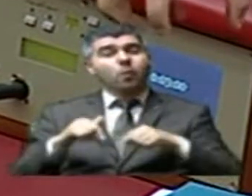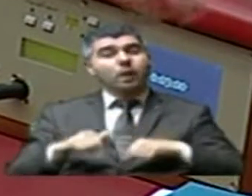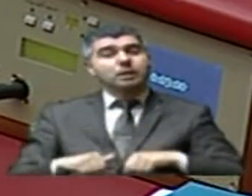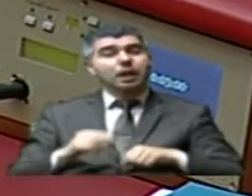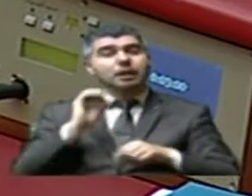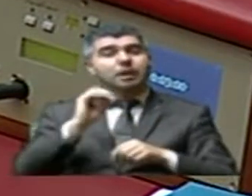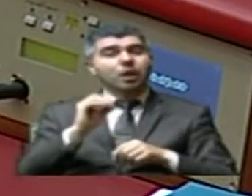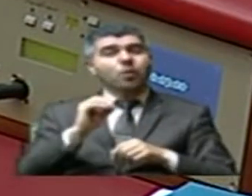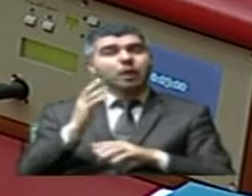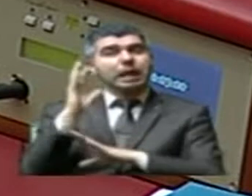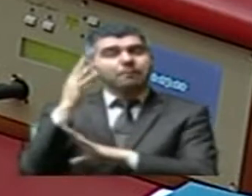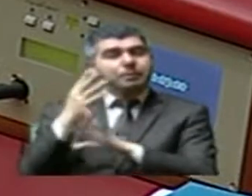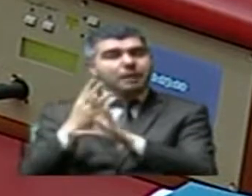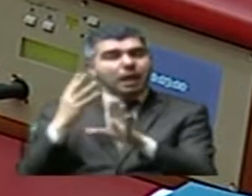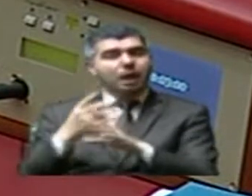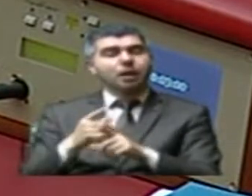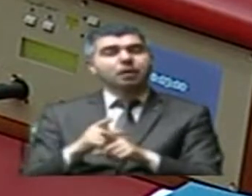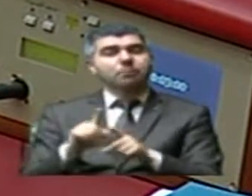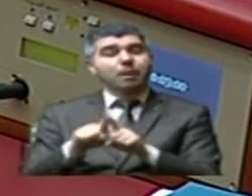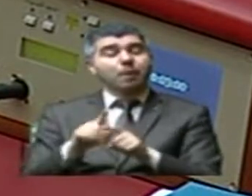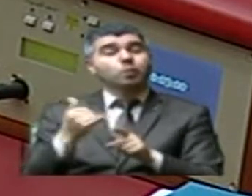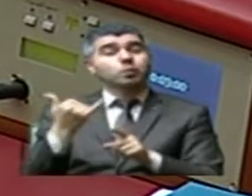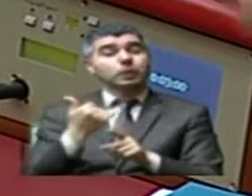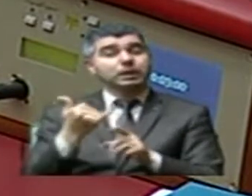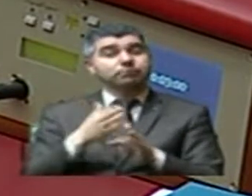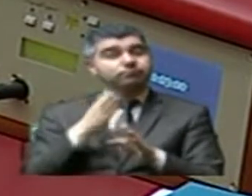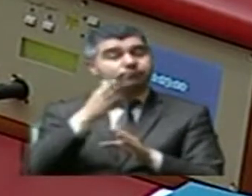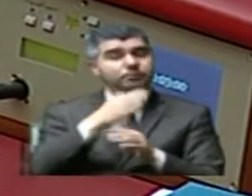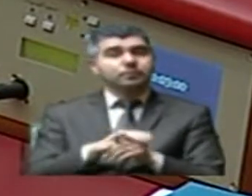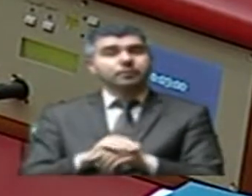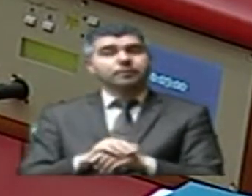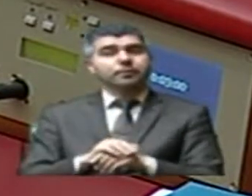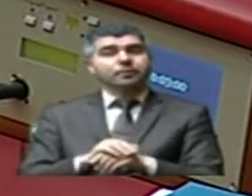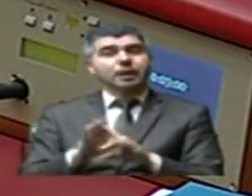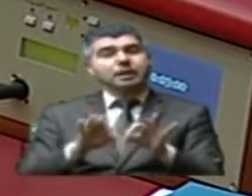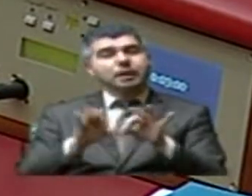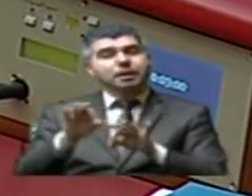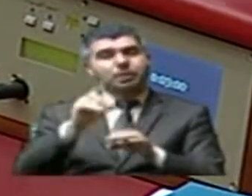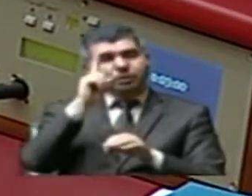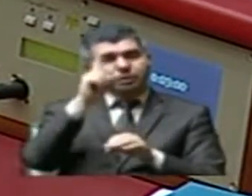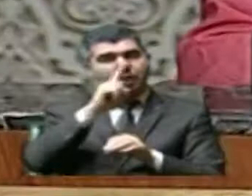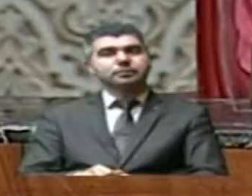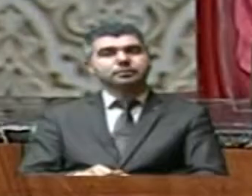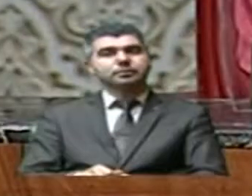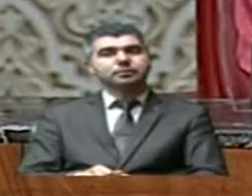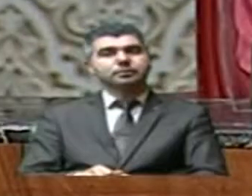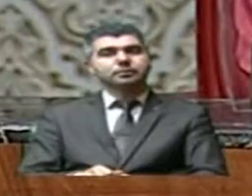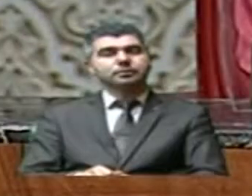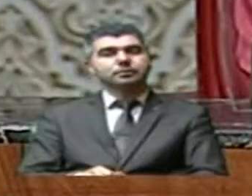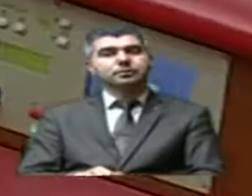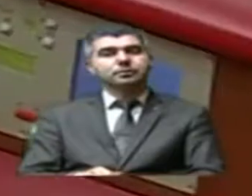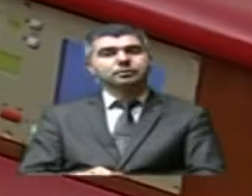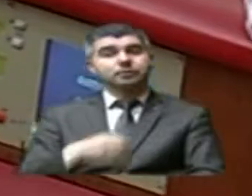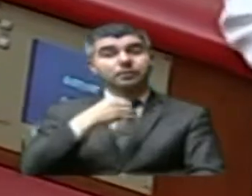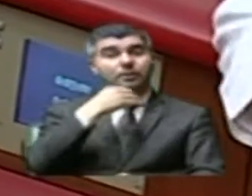كذلك الوزارة ديالنا اللي فعالة في على المستوى، ثم كاينين تدابير أخرى سأتشرف بإلقاء.